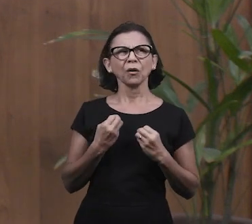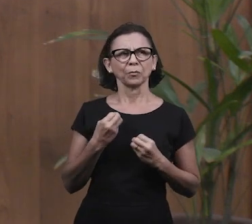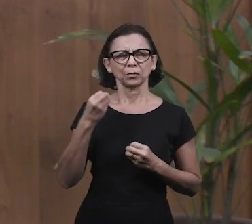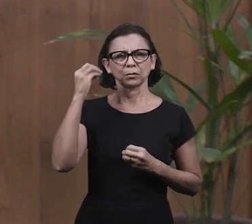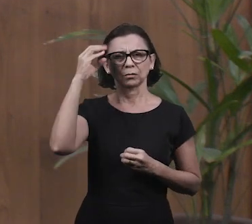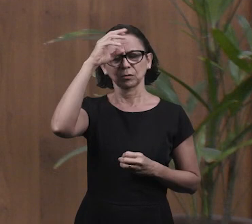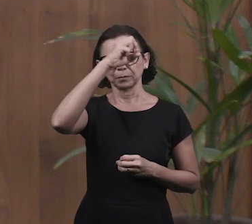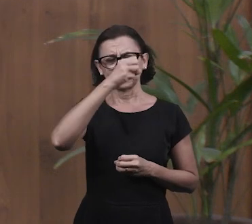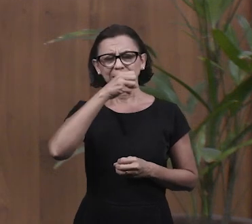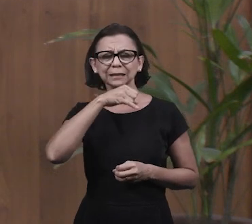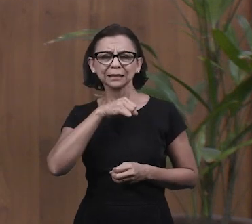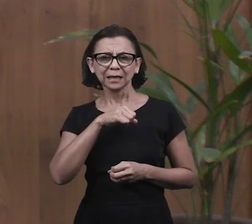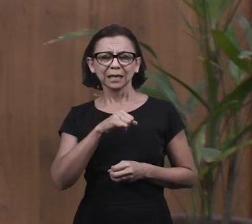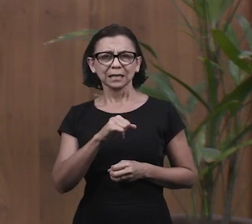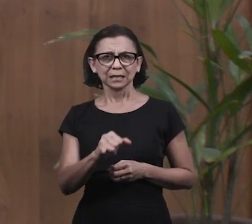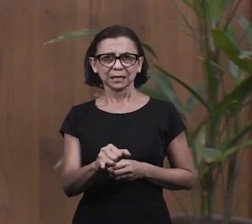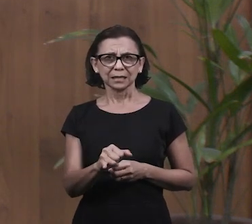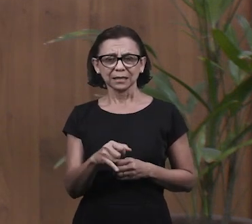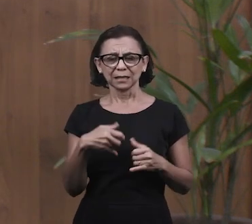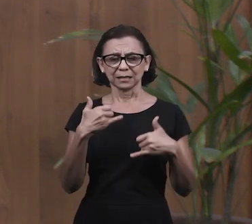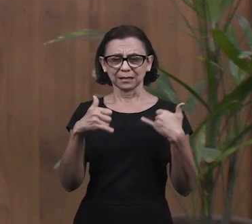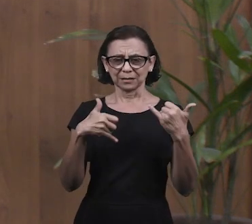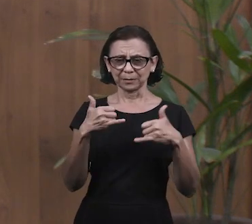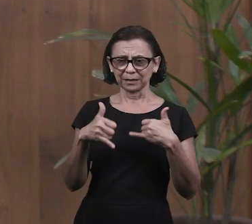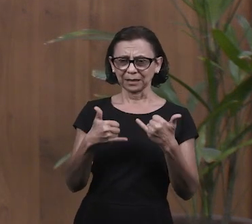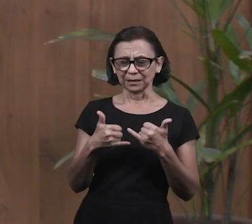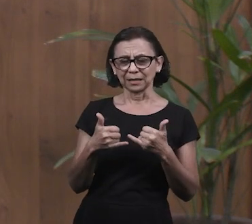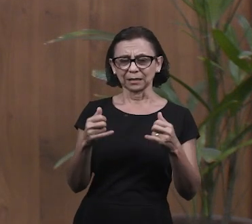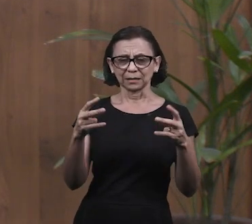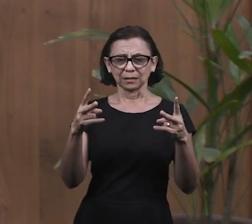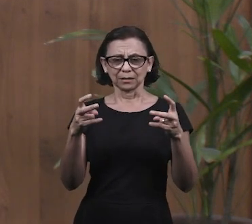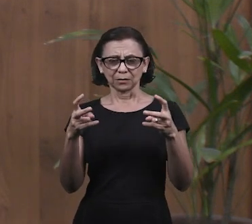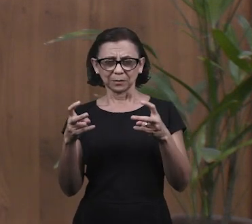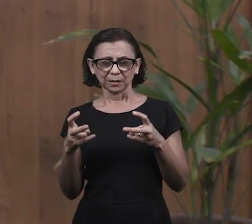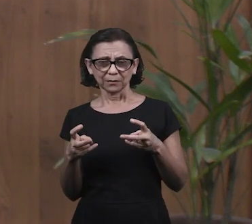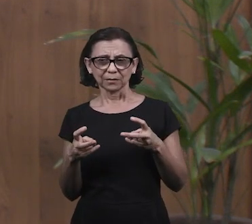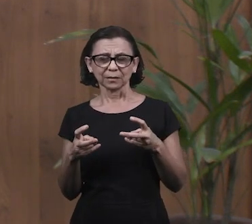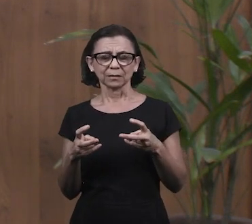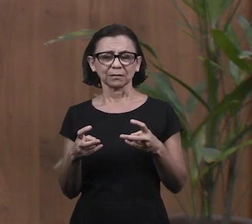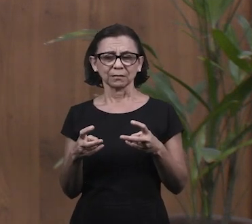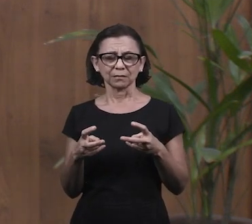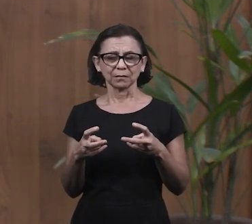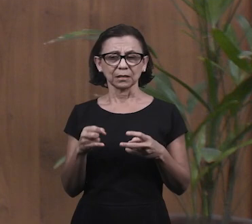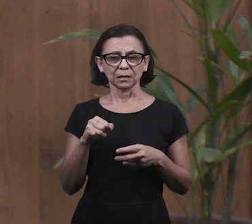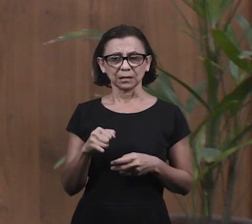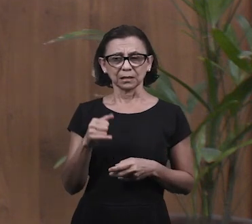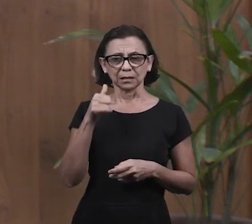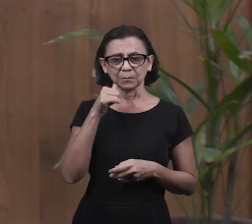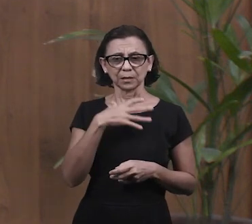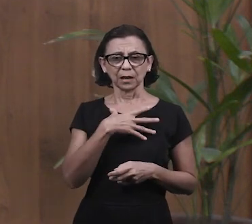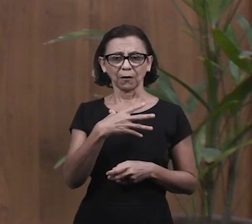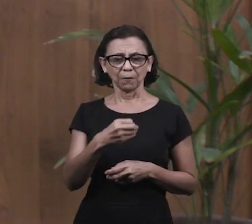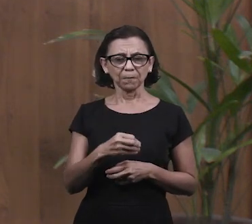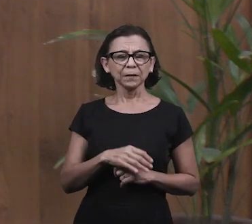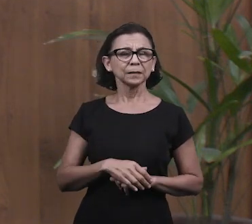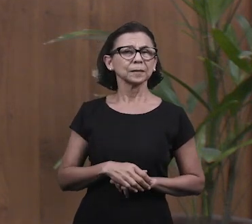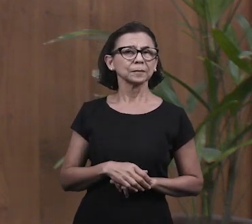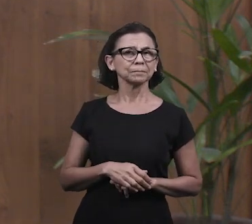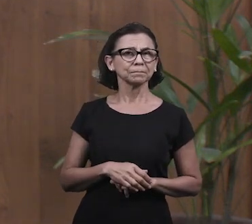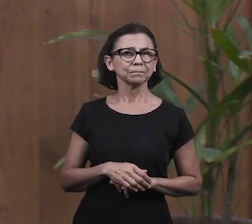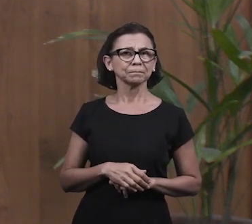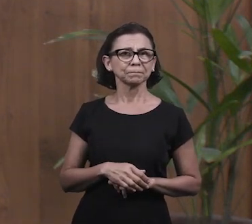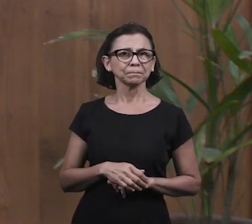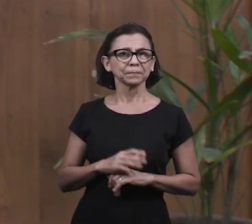aires de la connaissance qui doivent être travaillées, cognitif, physique, social, émotionnel, qui doivent se développer dans mon